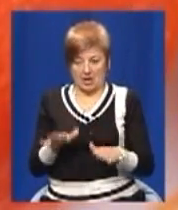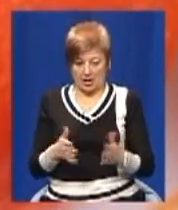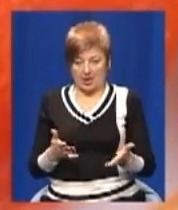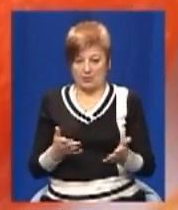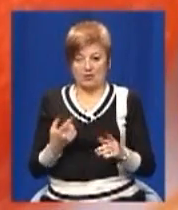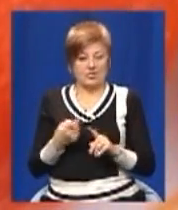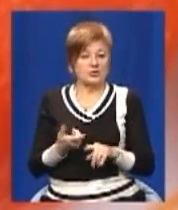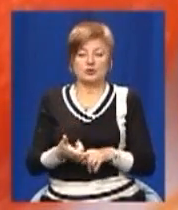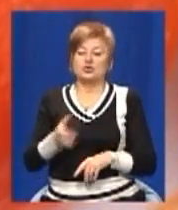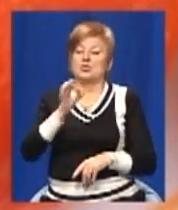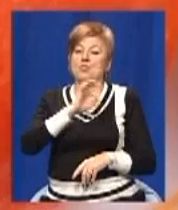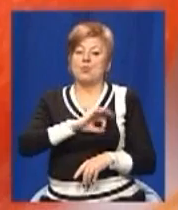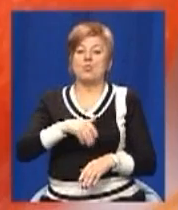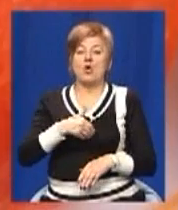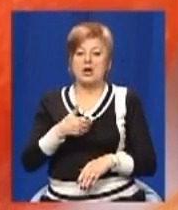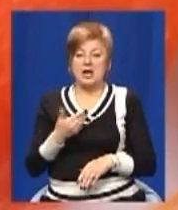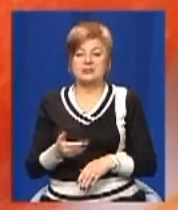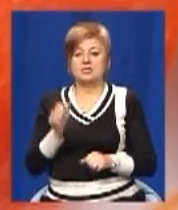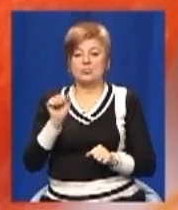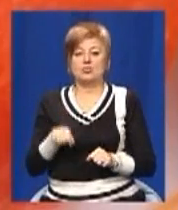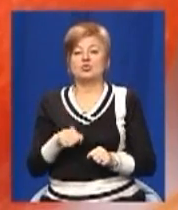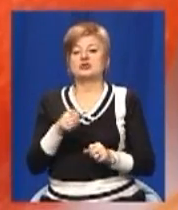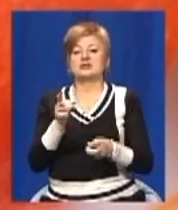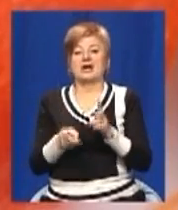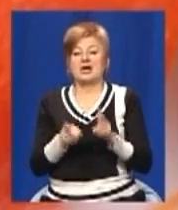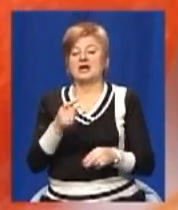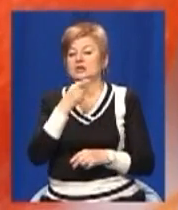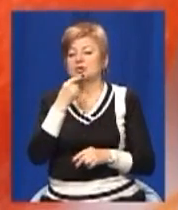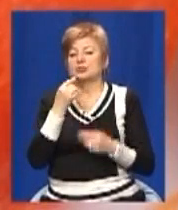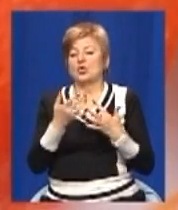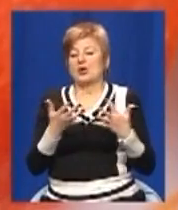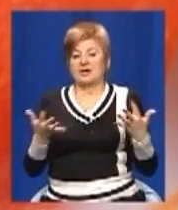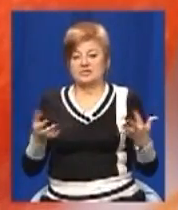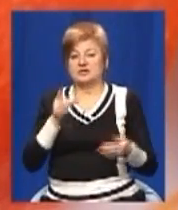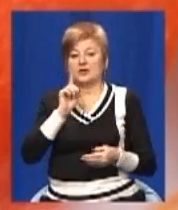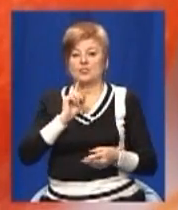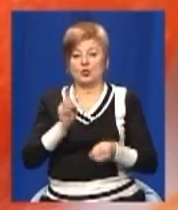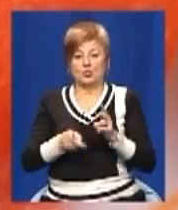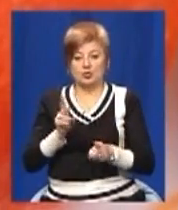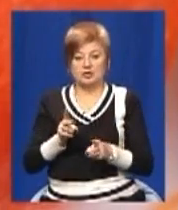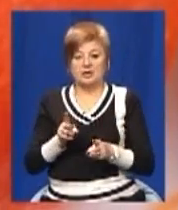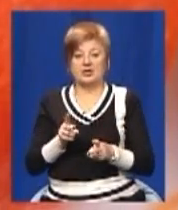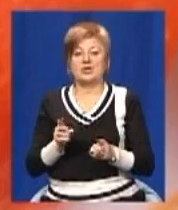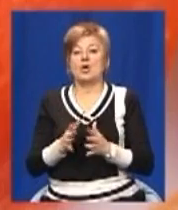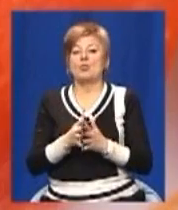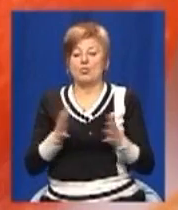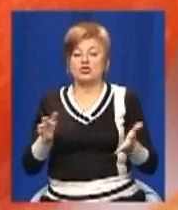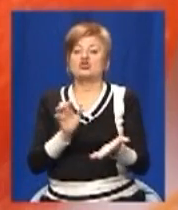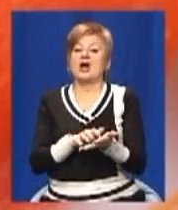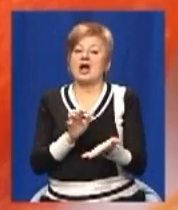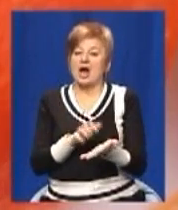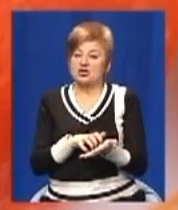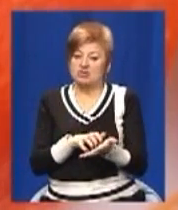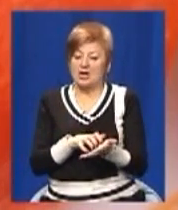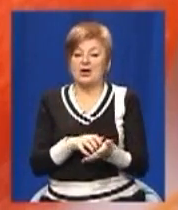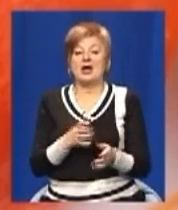це дуже корисний плід. З нього можна приготувати чимало різних страв. Найвідоміша – це, звісно, гарбузова каша.